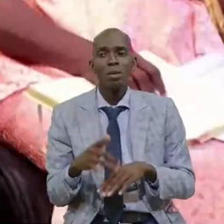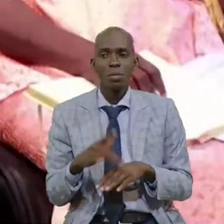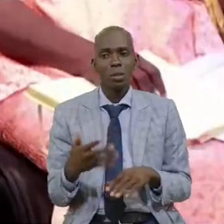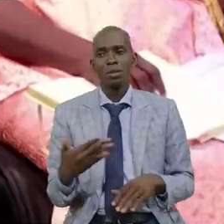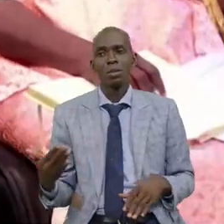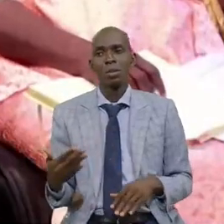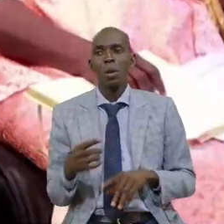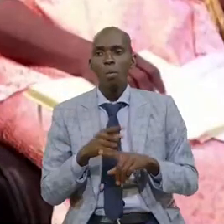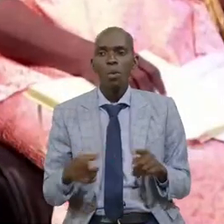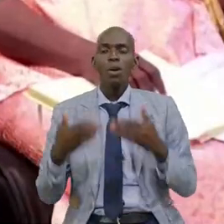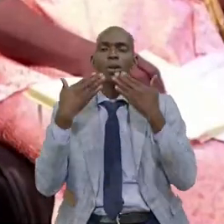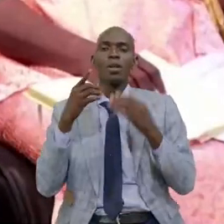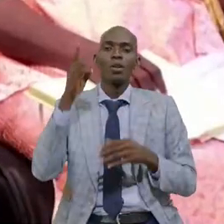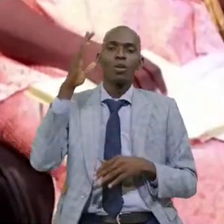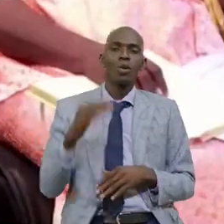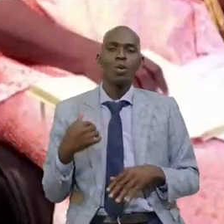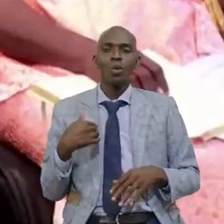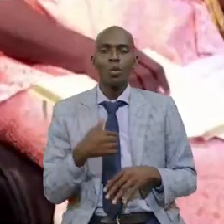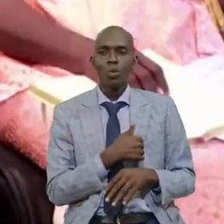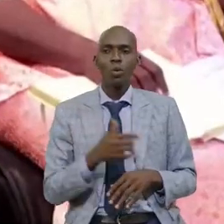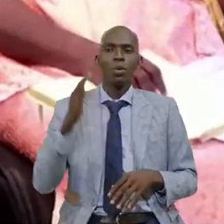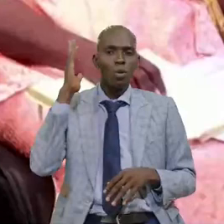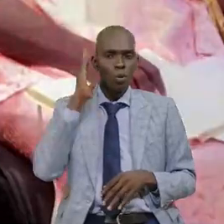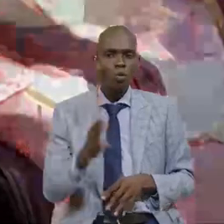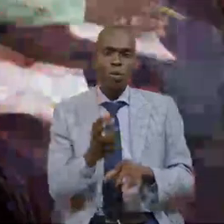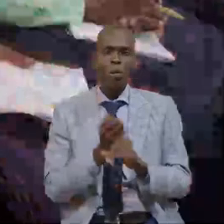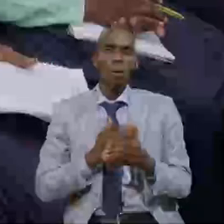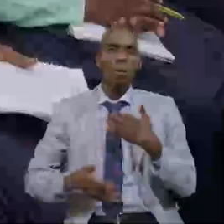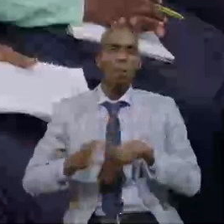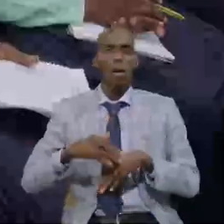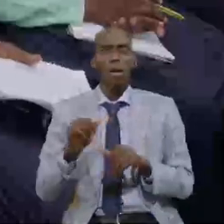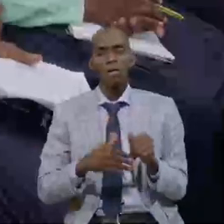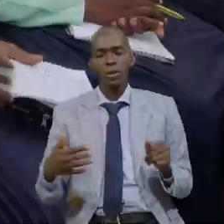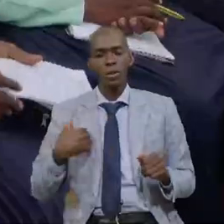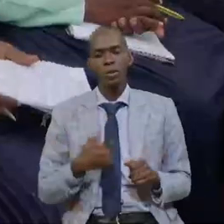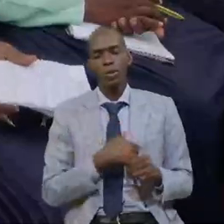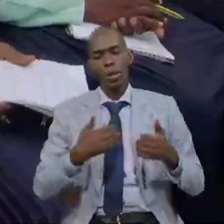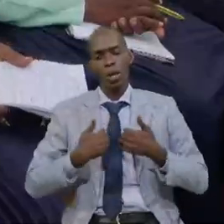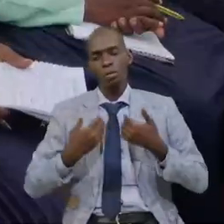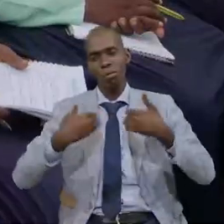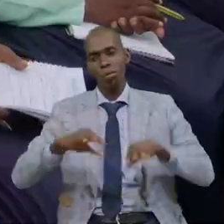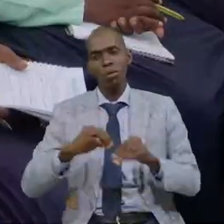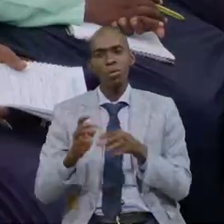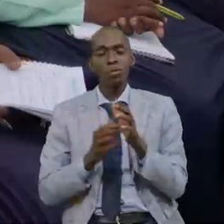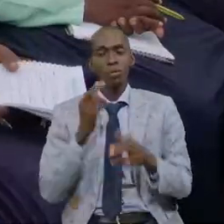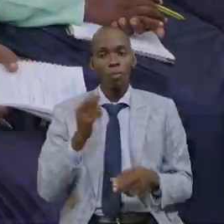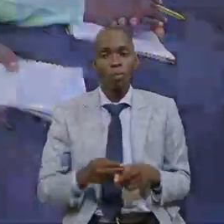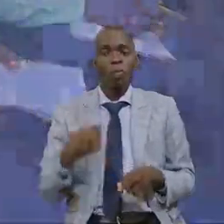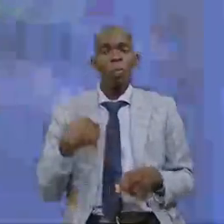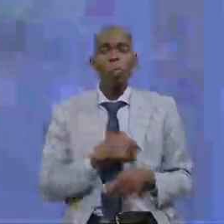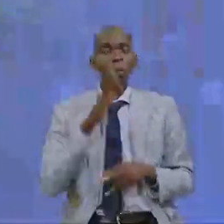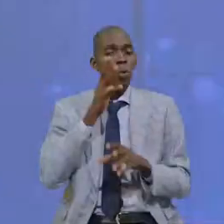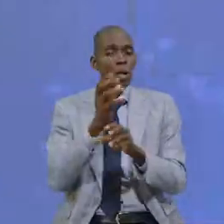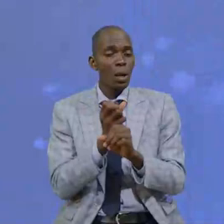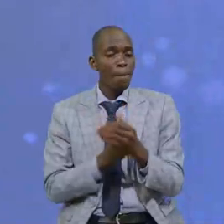Mais Dieu merci, nous allons nous récupérer et récupérer ce que nous avons vendu. J'ai dit que